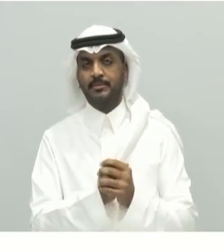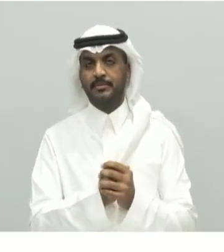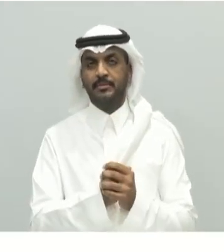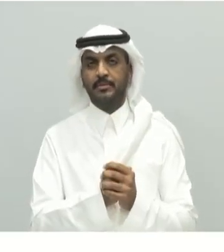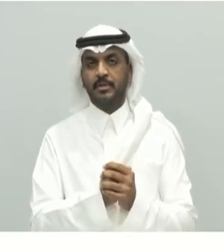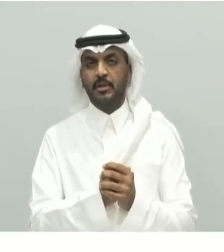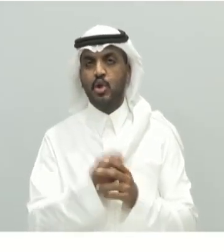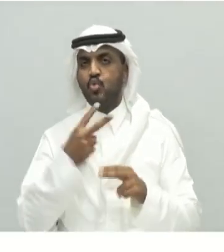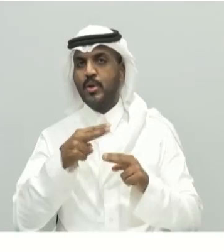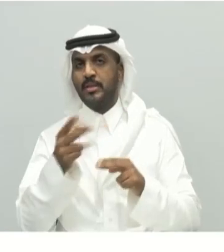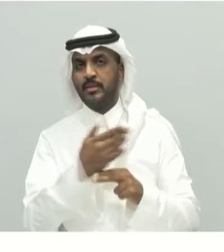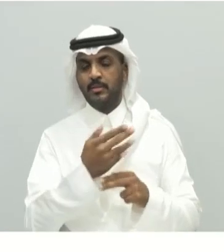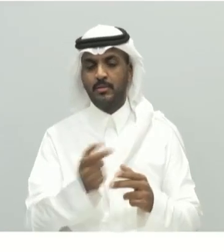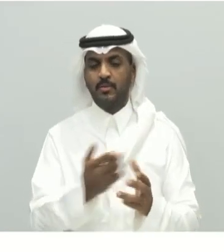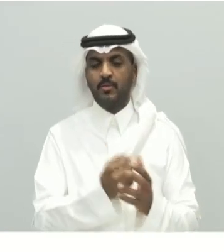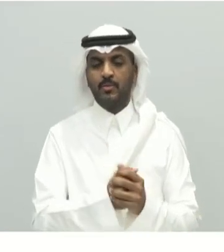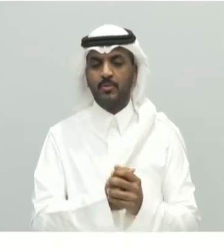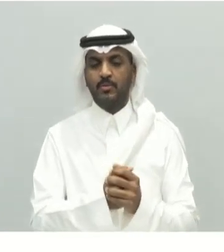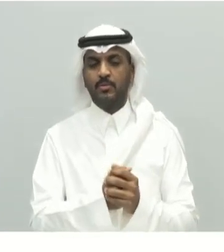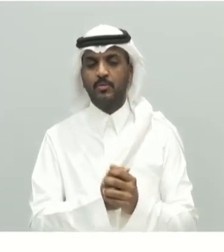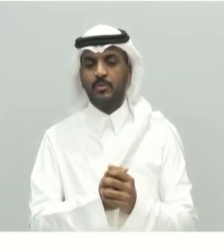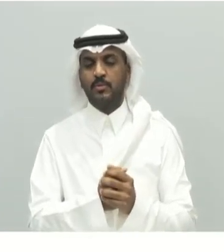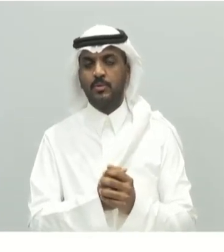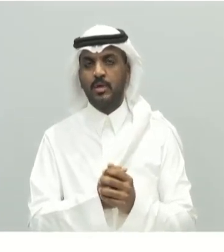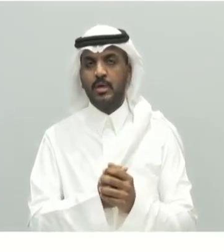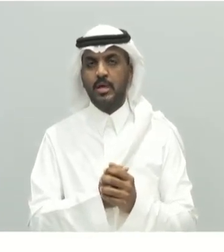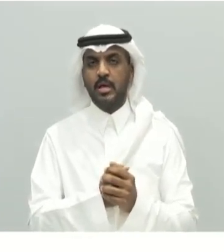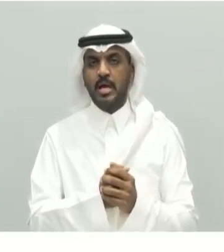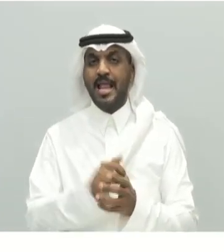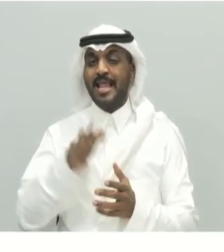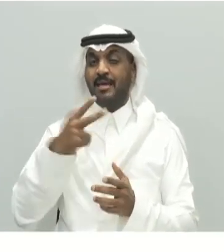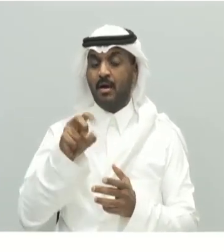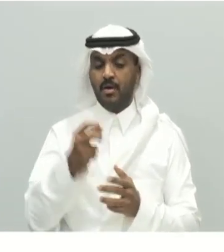وشمالا دوله الكويت وجمهوريه